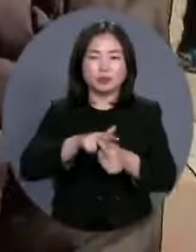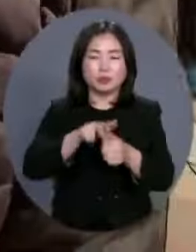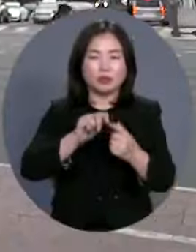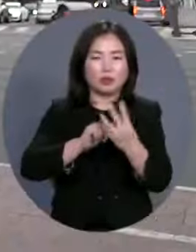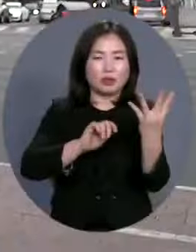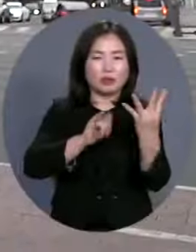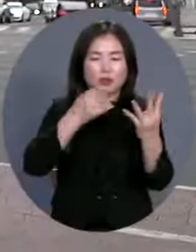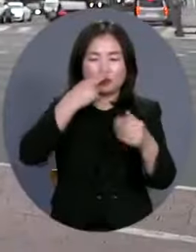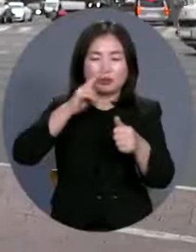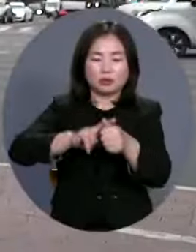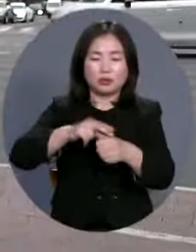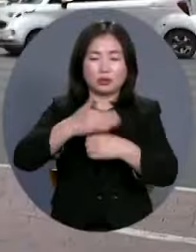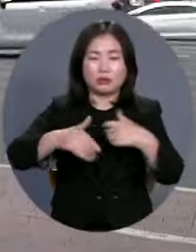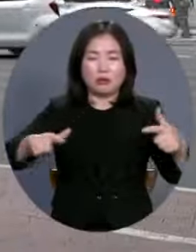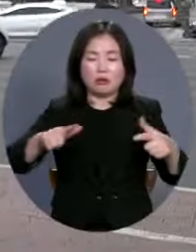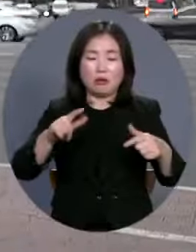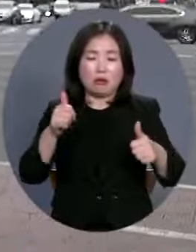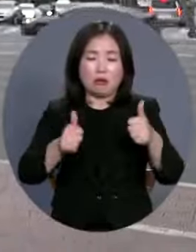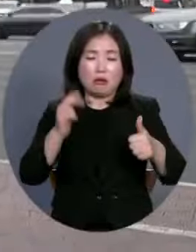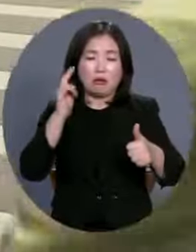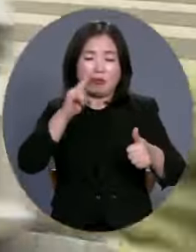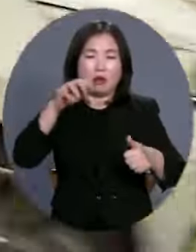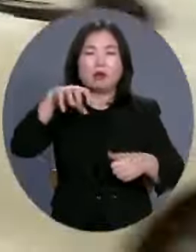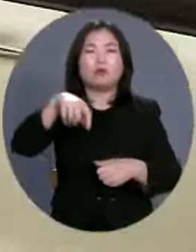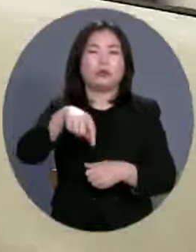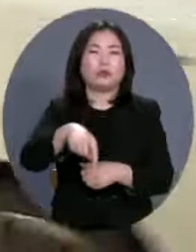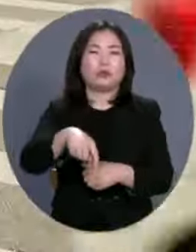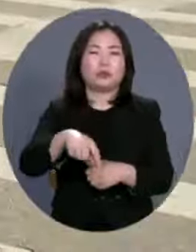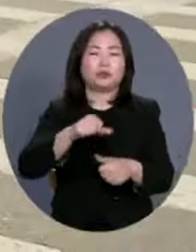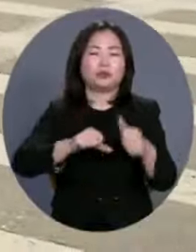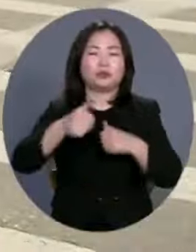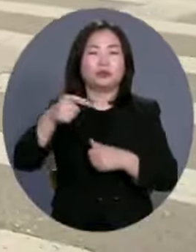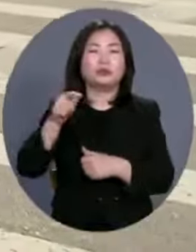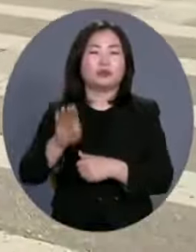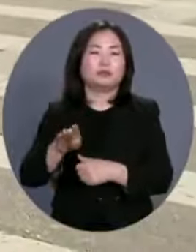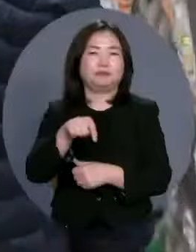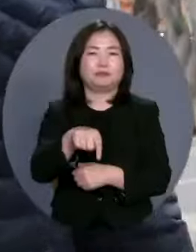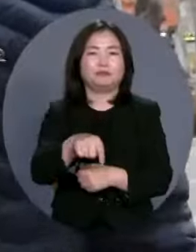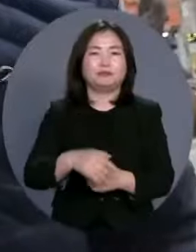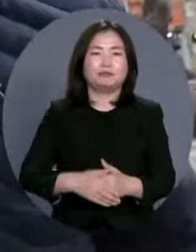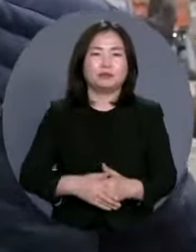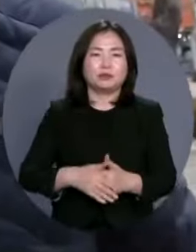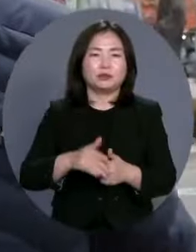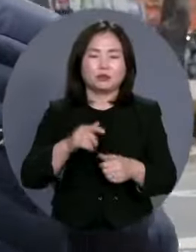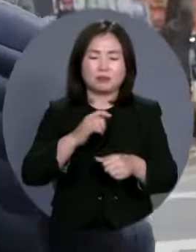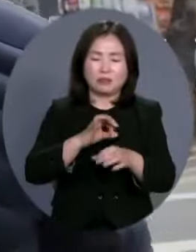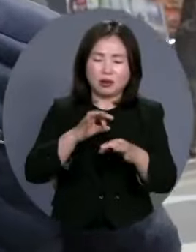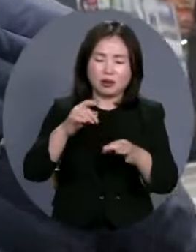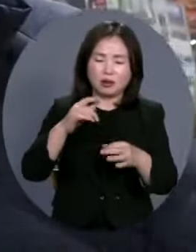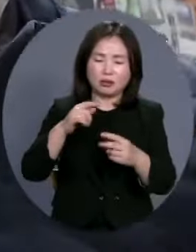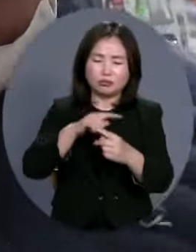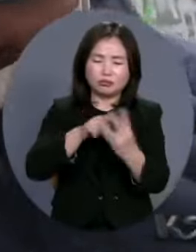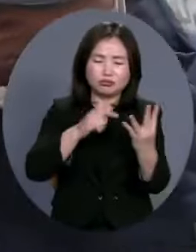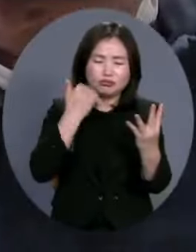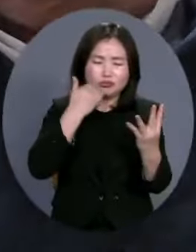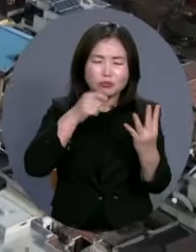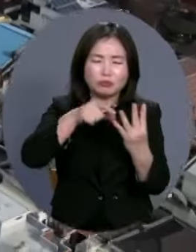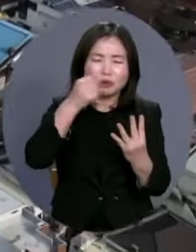4명의 도전으로 대구에서 가장 뜨거운 격전지로 떠오른 수성구 갑 유권자들이 과연 어떤